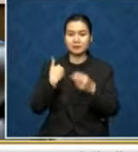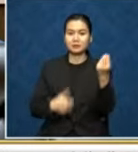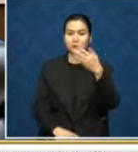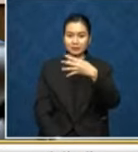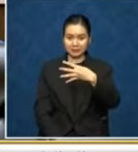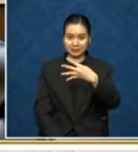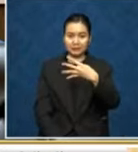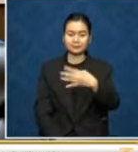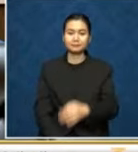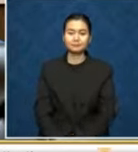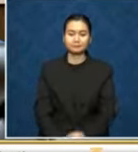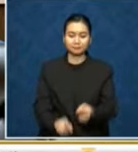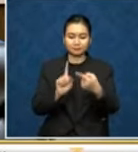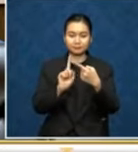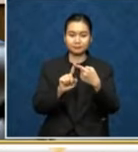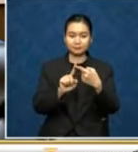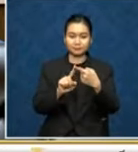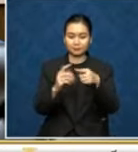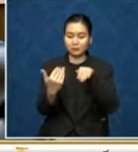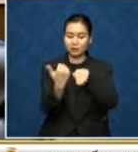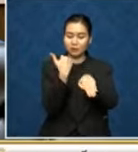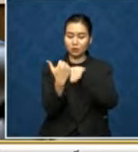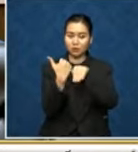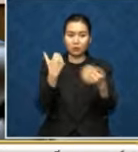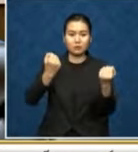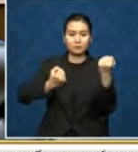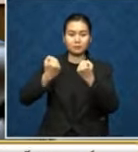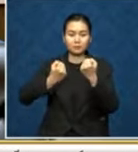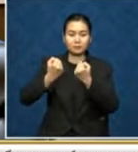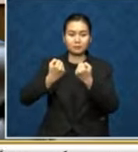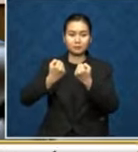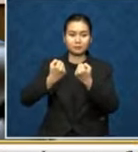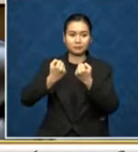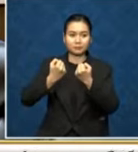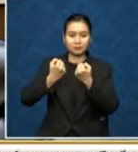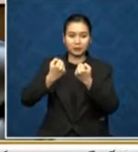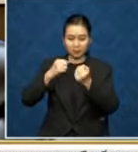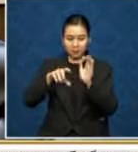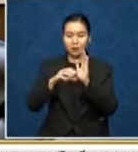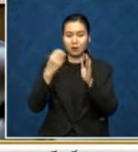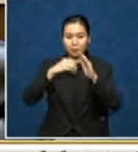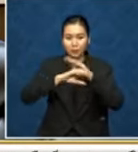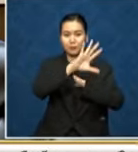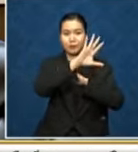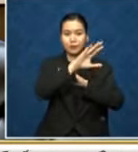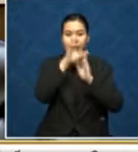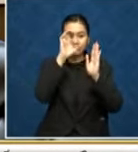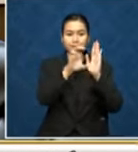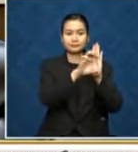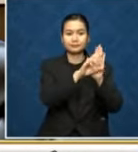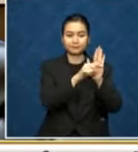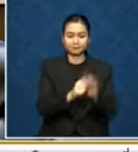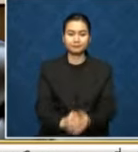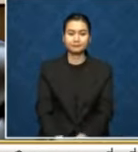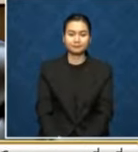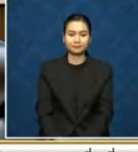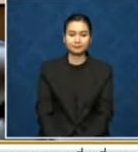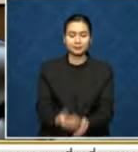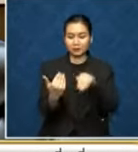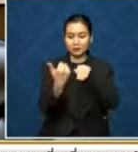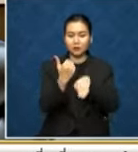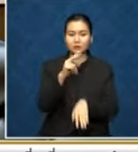นครับ1ครับผมถนนทางหลวงหมายเลขรบกวนไฟโสดขอสไลด์ด้วยนะครับถนนทางหลวงหมายเลข